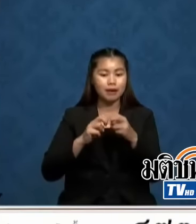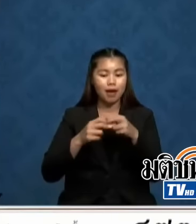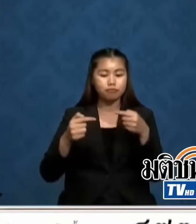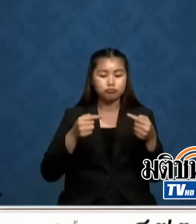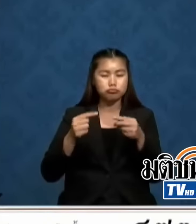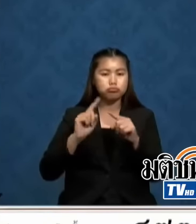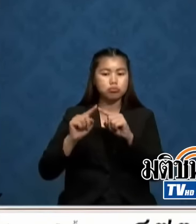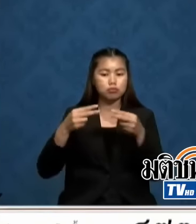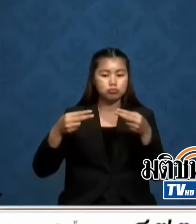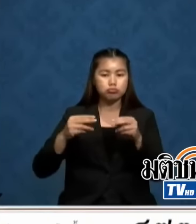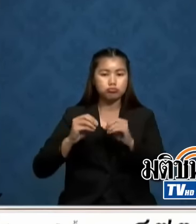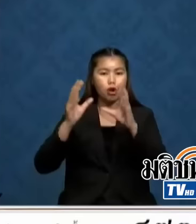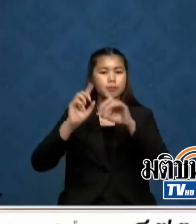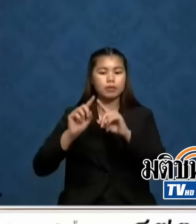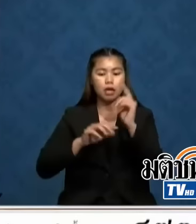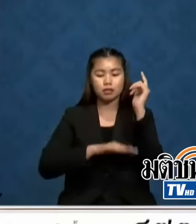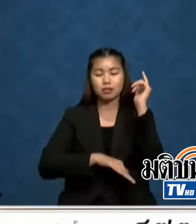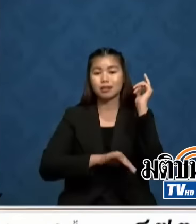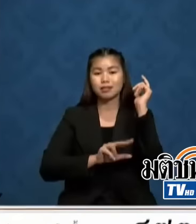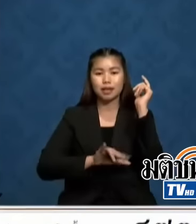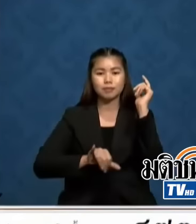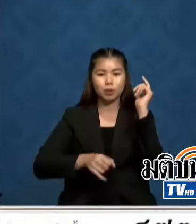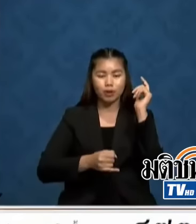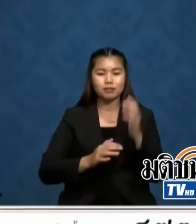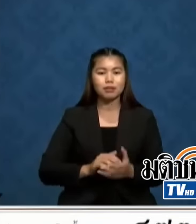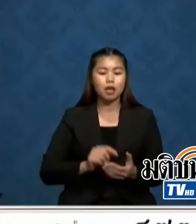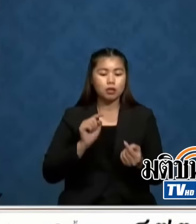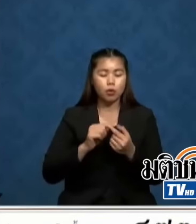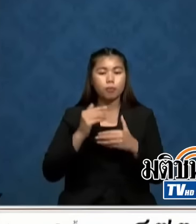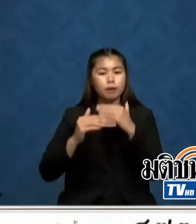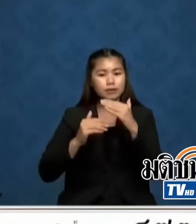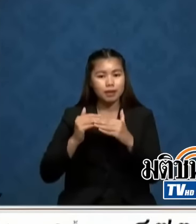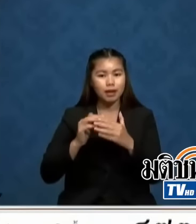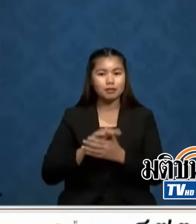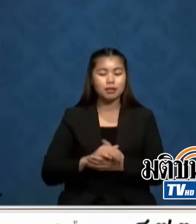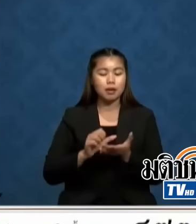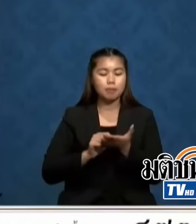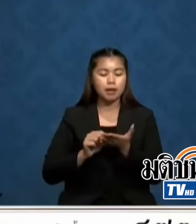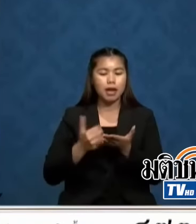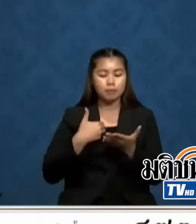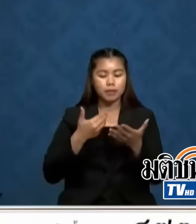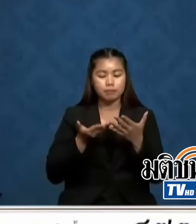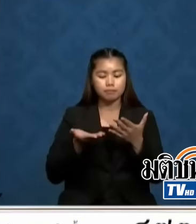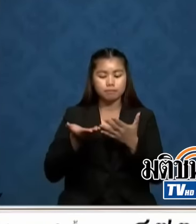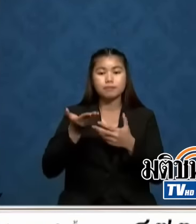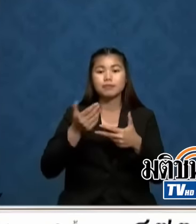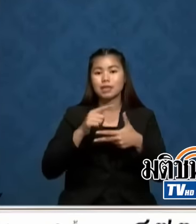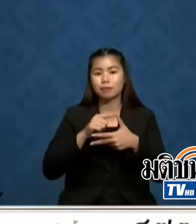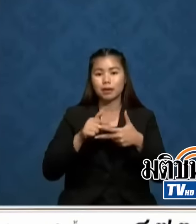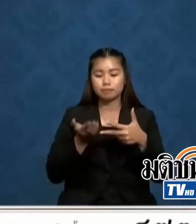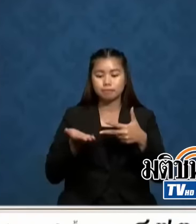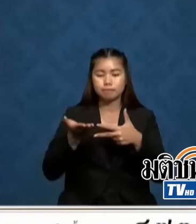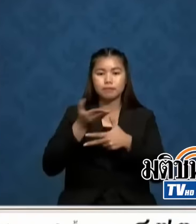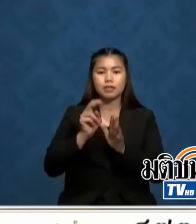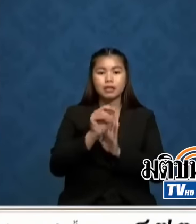ใต้สบตก็ว่าเน้นในเรื่องของการพัฒนาการแก้ปัญหามีอยู่ 3ระดับนะครับก็คือระดับ